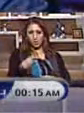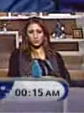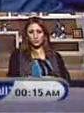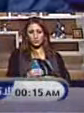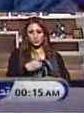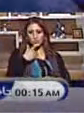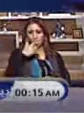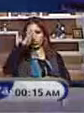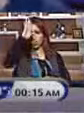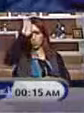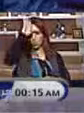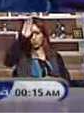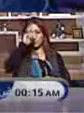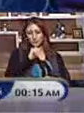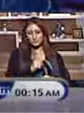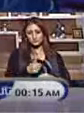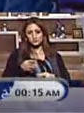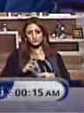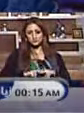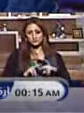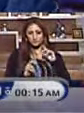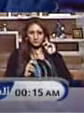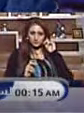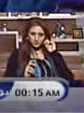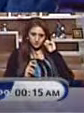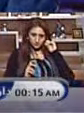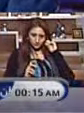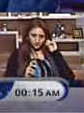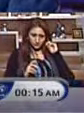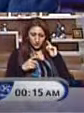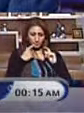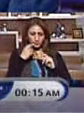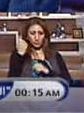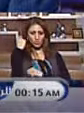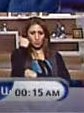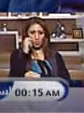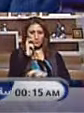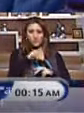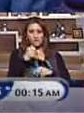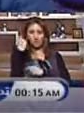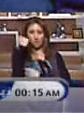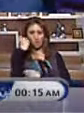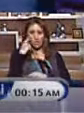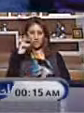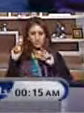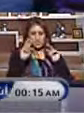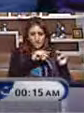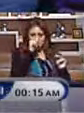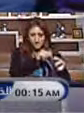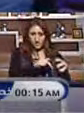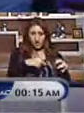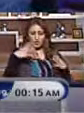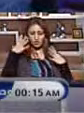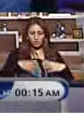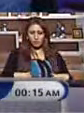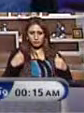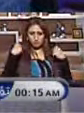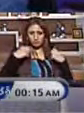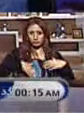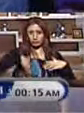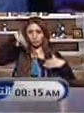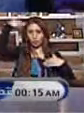بنلبسه من تحت الثوب ده فوصل الى ترقوته فلك يبقى اذا